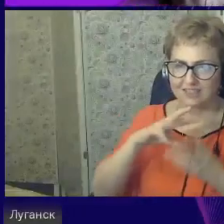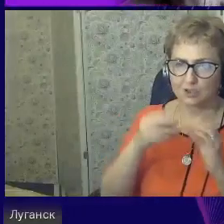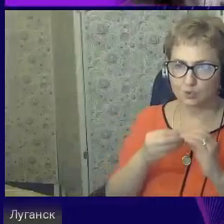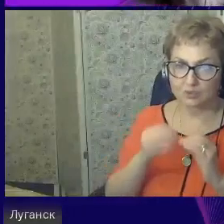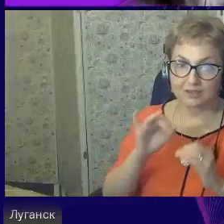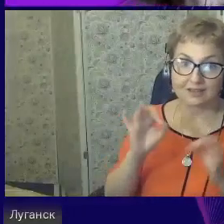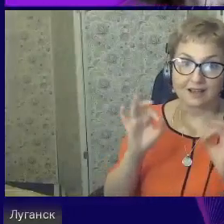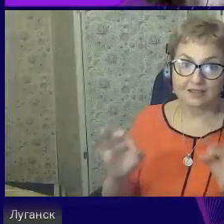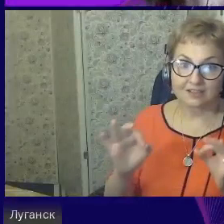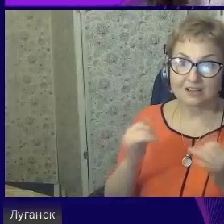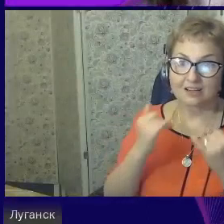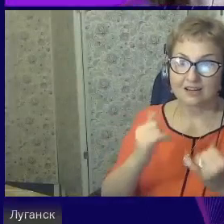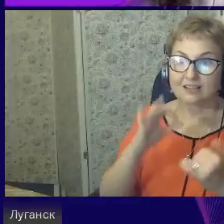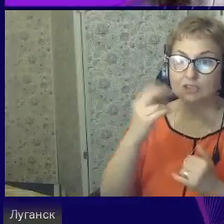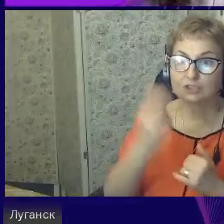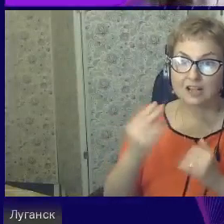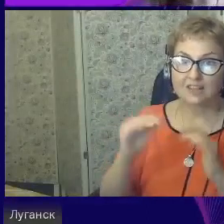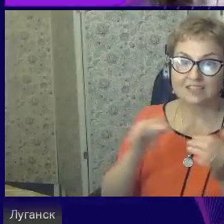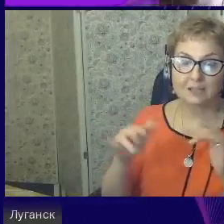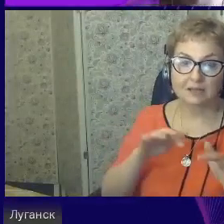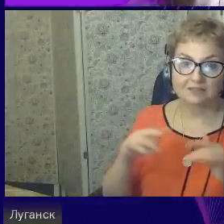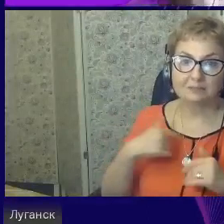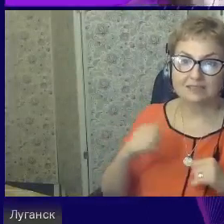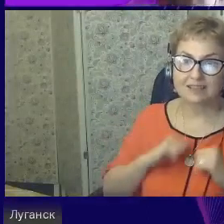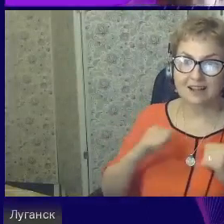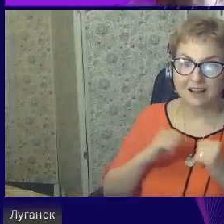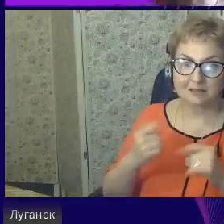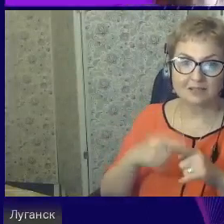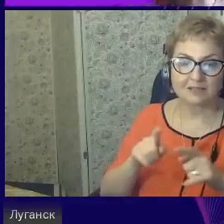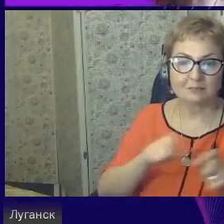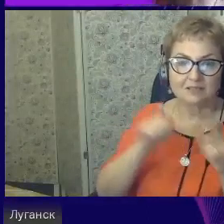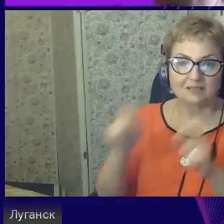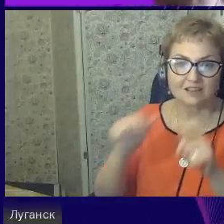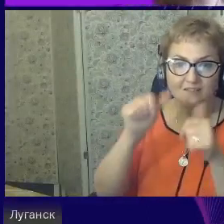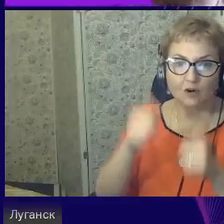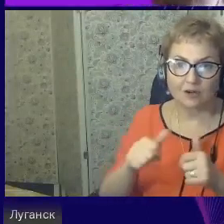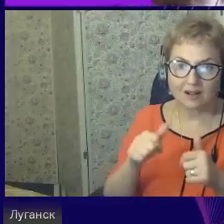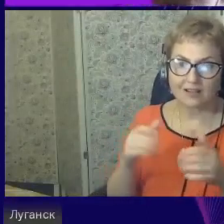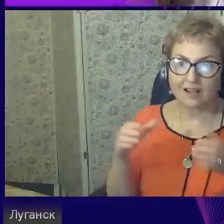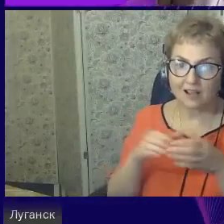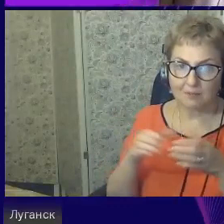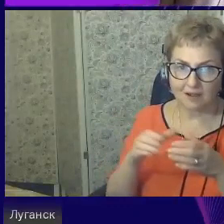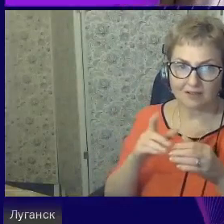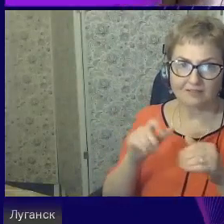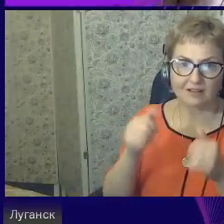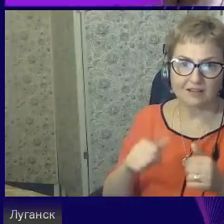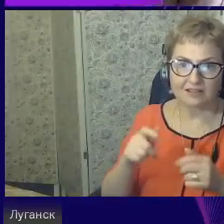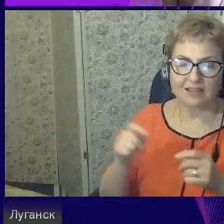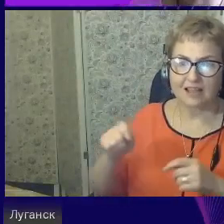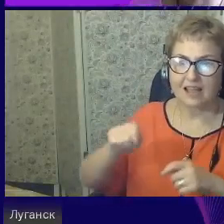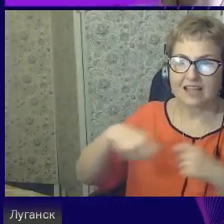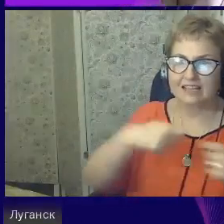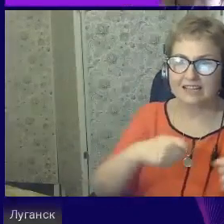конечно, ради социального взаимодействия мы стараемся всегда это перевести в формат как бы командный, формат эстафеты.